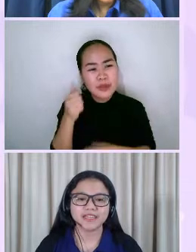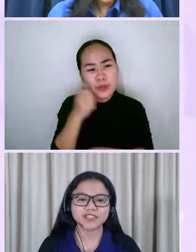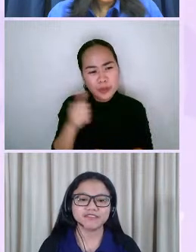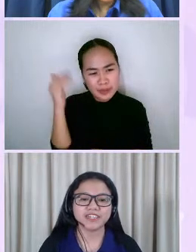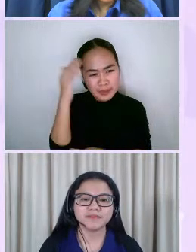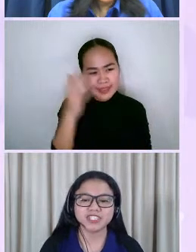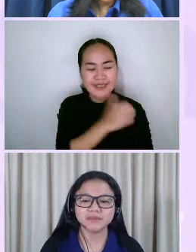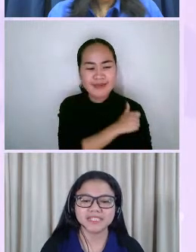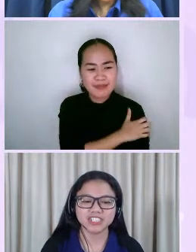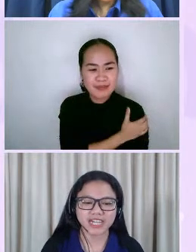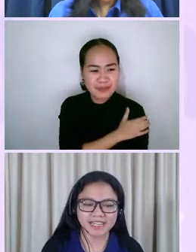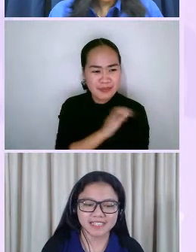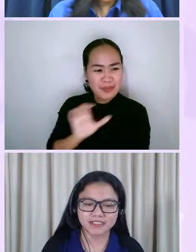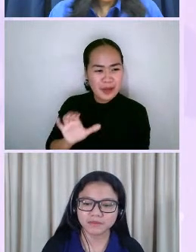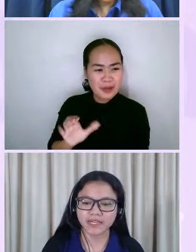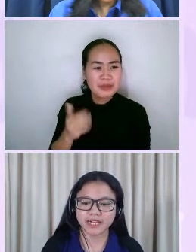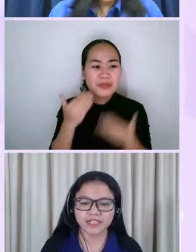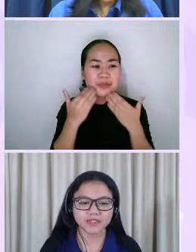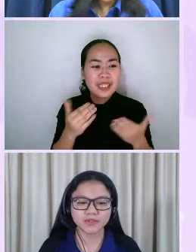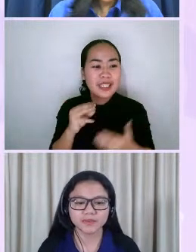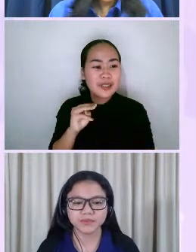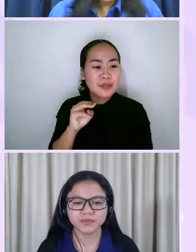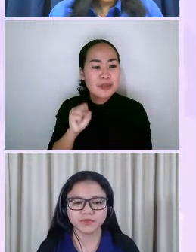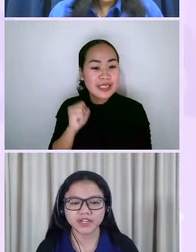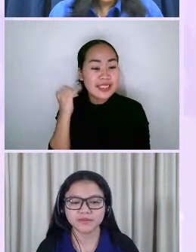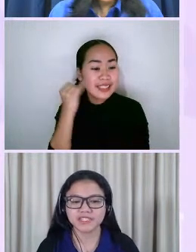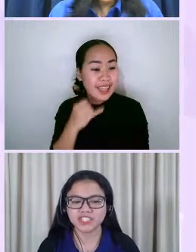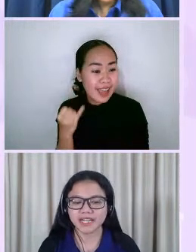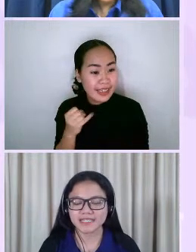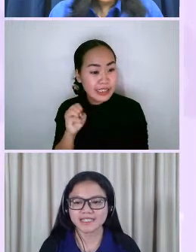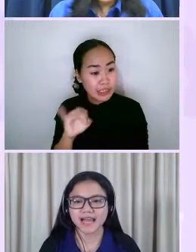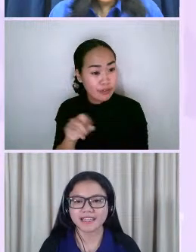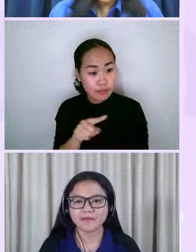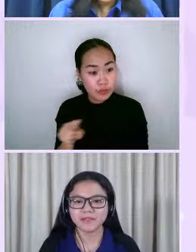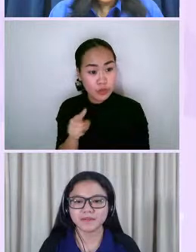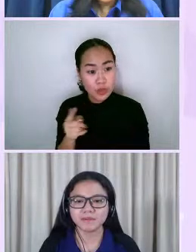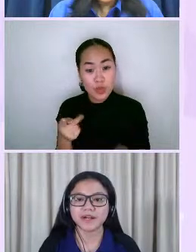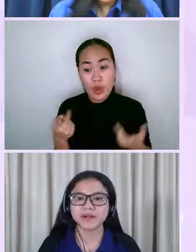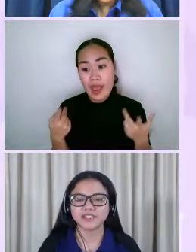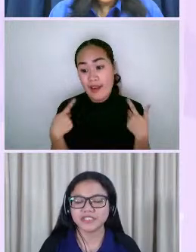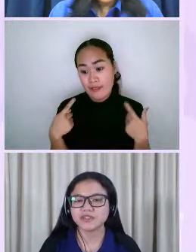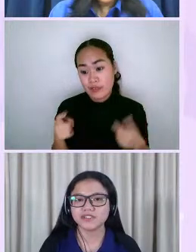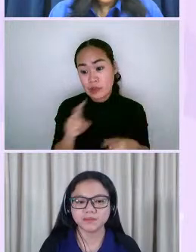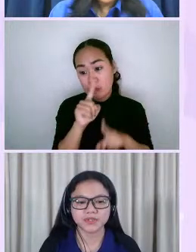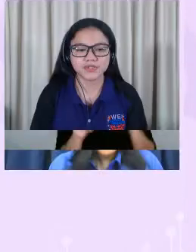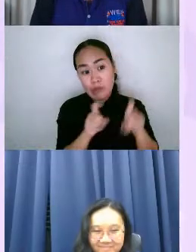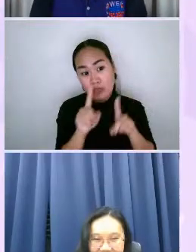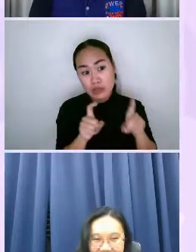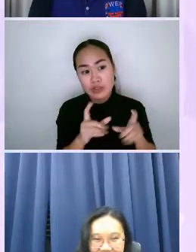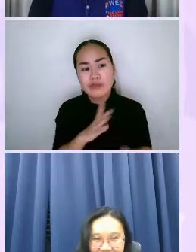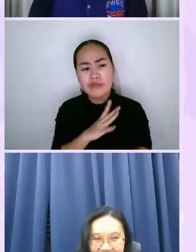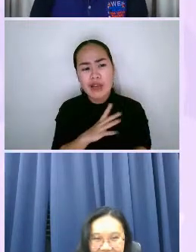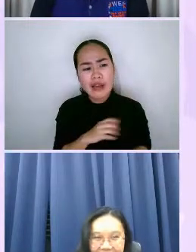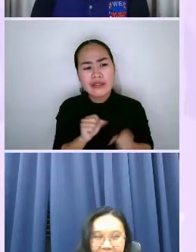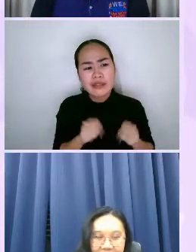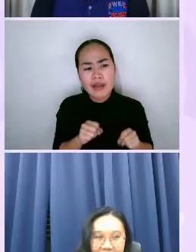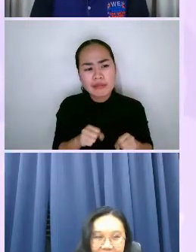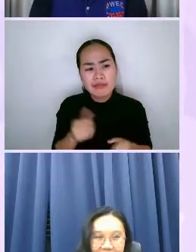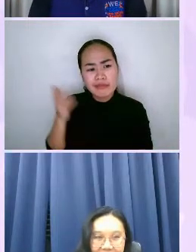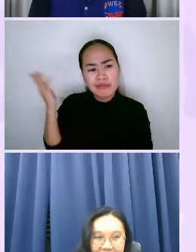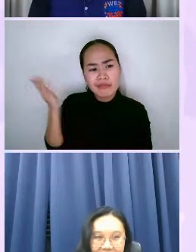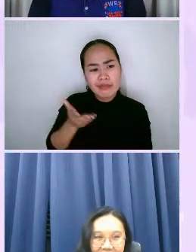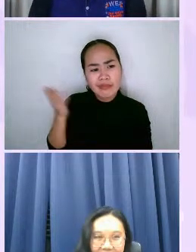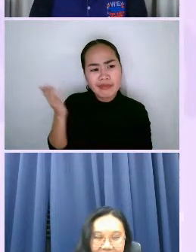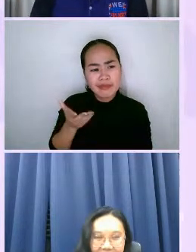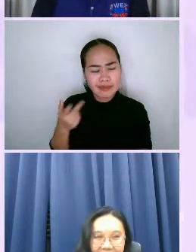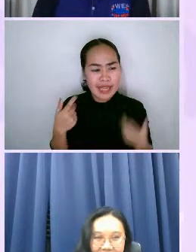empowerment. Thank you very much, Ms. Jax. And kung may katanungan po kayo kay Ms. Jax at sa ating iba pang mga resource persons, itype nyo lang po yan